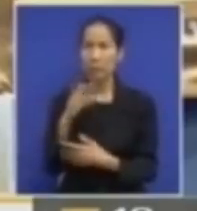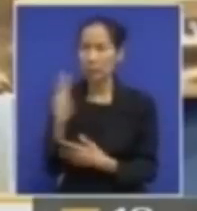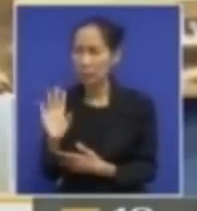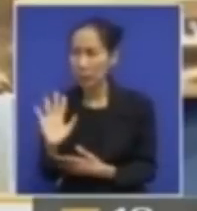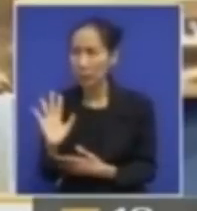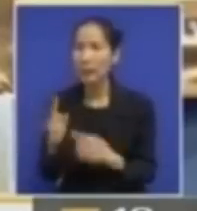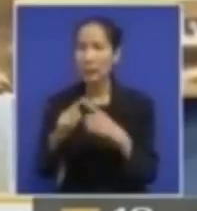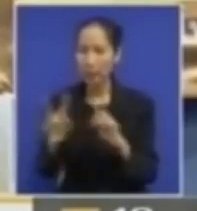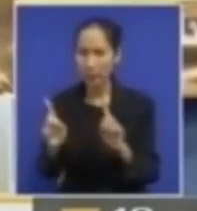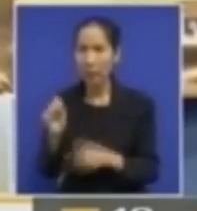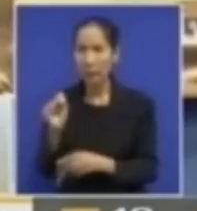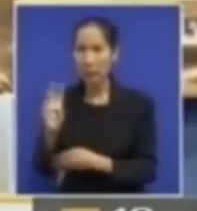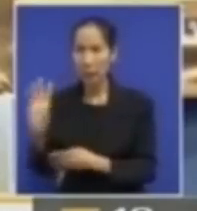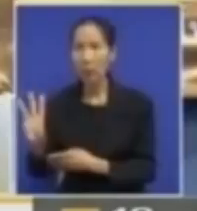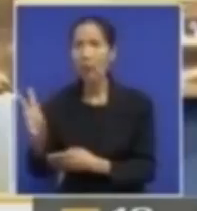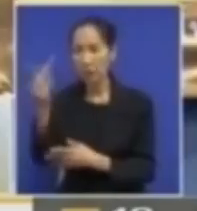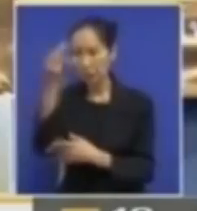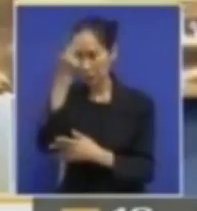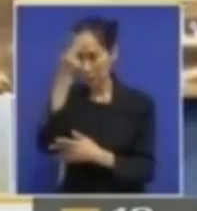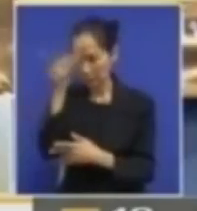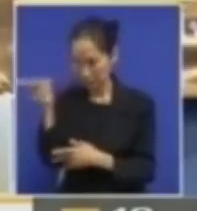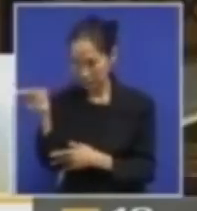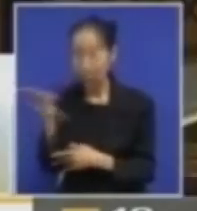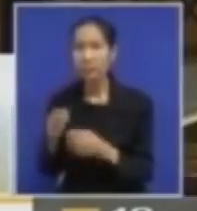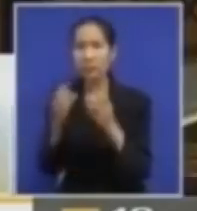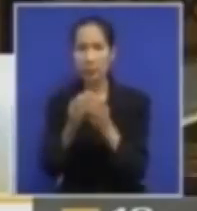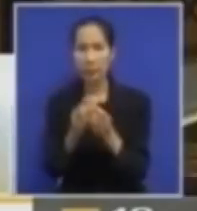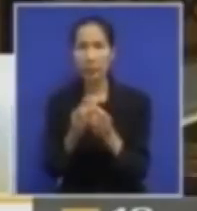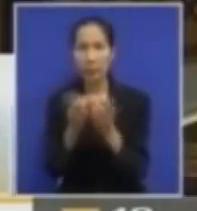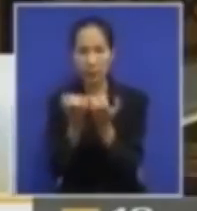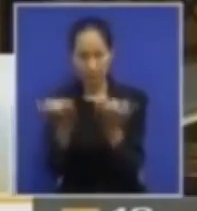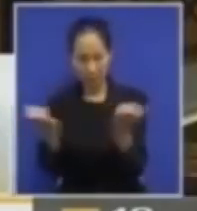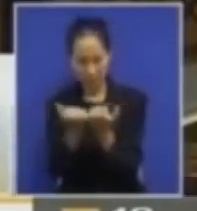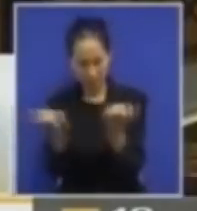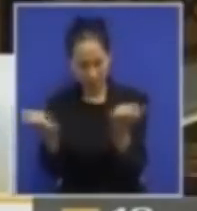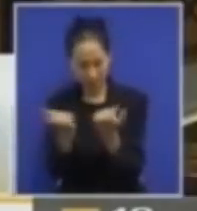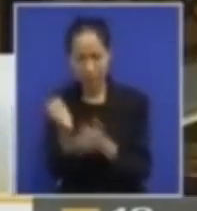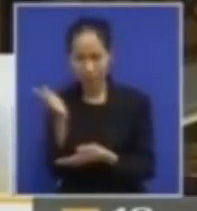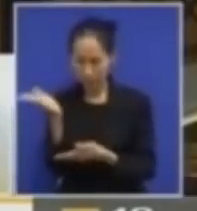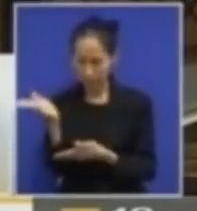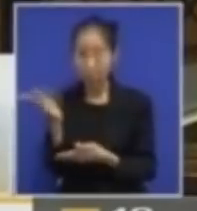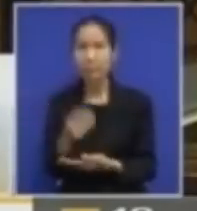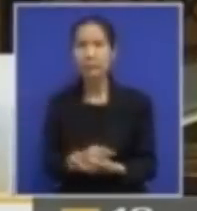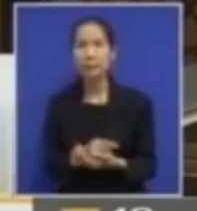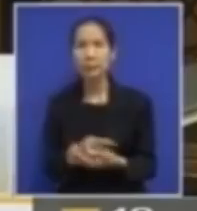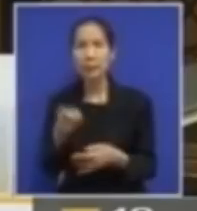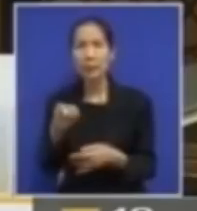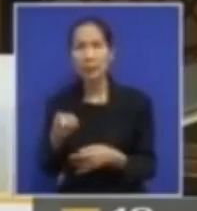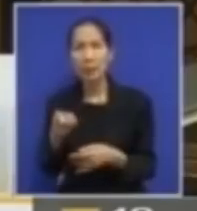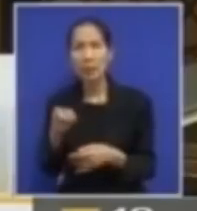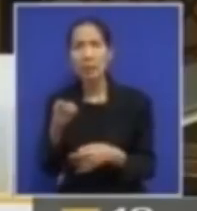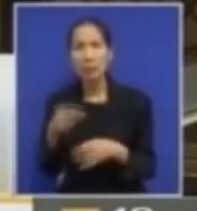านต้องรับกรรมคือ บอกครับ รัฐธรรมนูญ บอกครับเกินประเด็นไปแล้วนะครับเกินคุณสมบัติของนายก